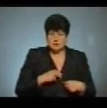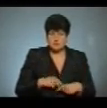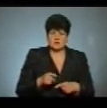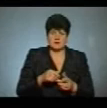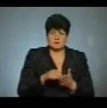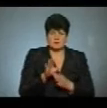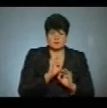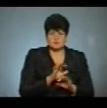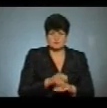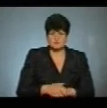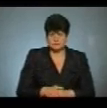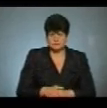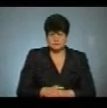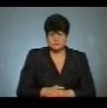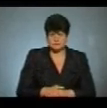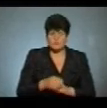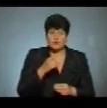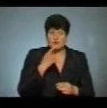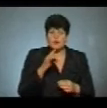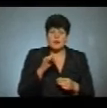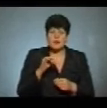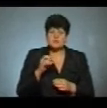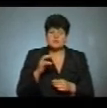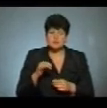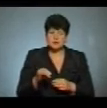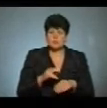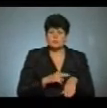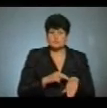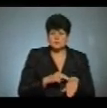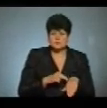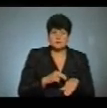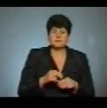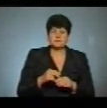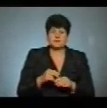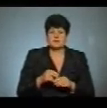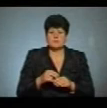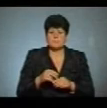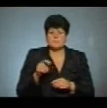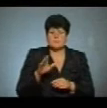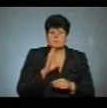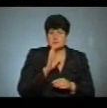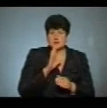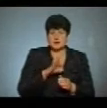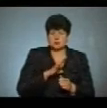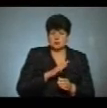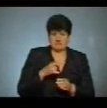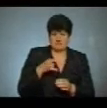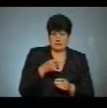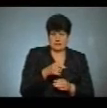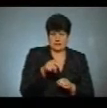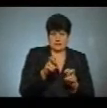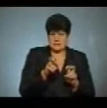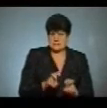коментарів відмовились. За словами речниці патрульної поліції області Катерини Басалиги, пасажирка, яка перебувала в автомобілі,